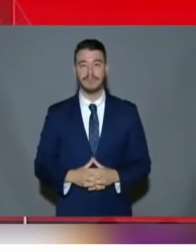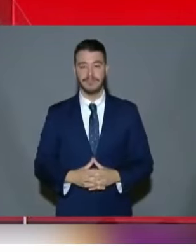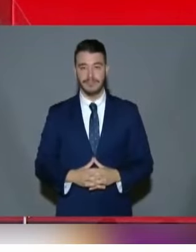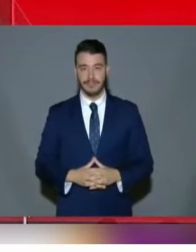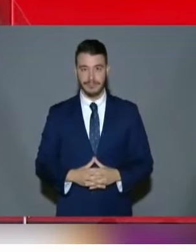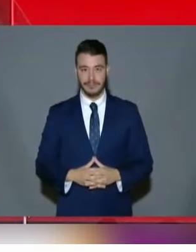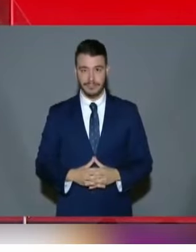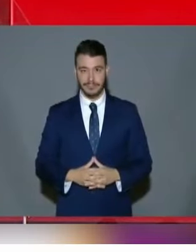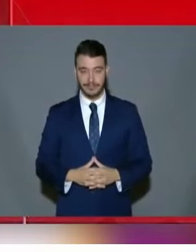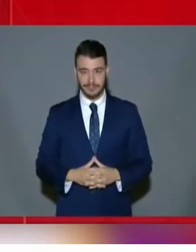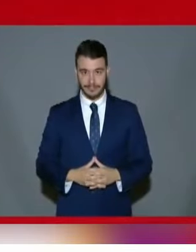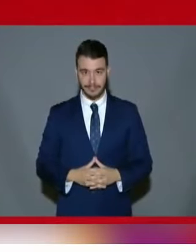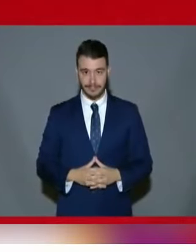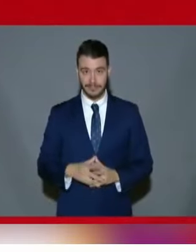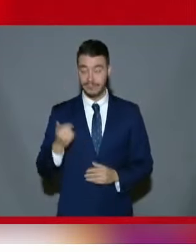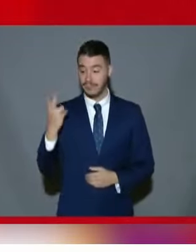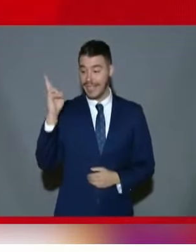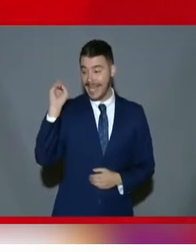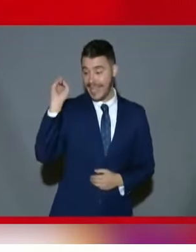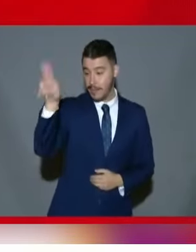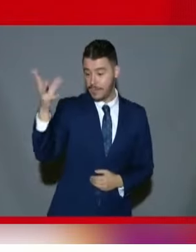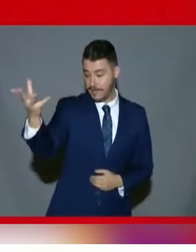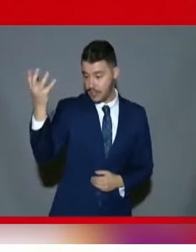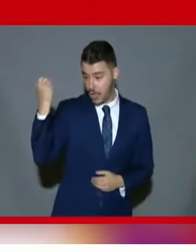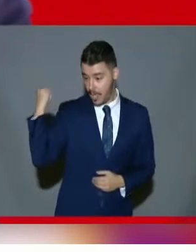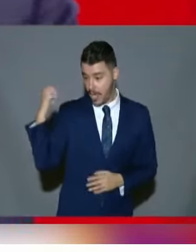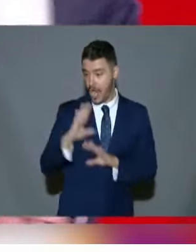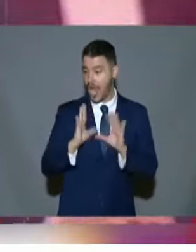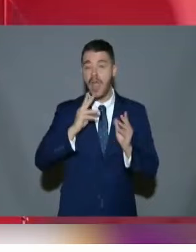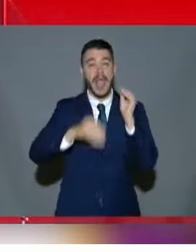Όλγα, εάν αποσύρεις την υποψηφιότητά σου, δεν έχω ανάγκη να πάω σε εκλογές.